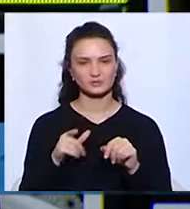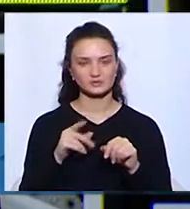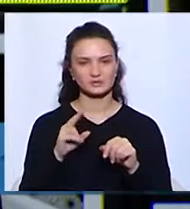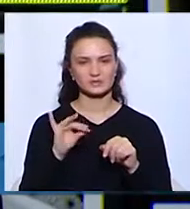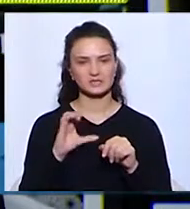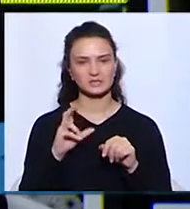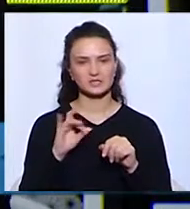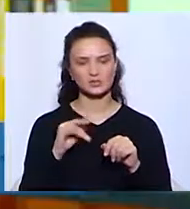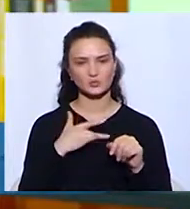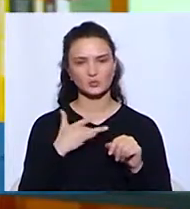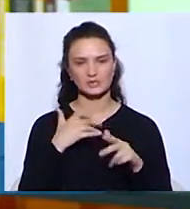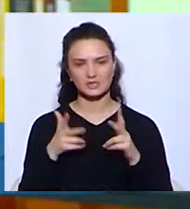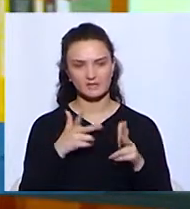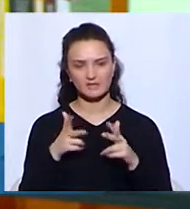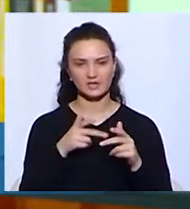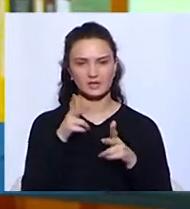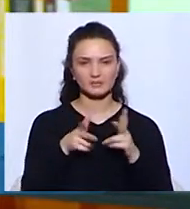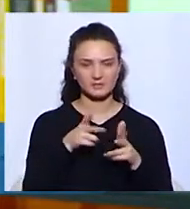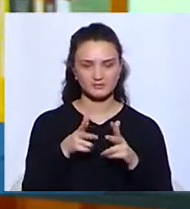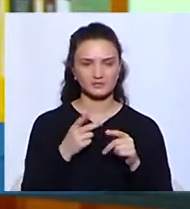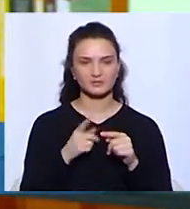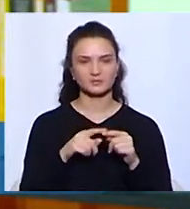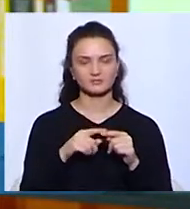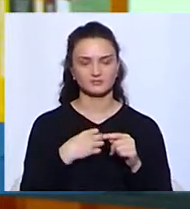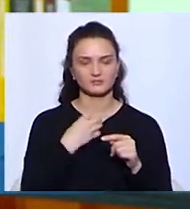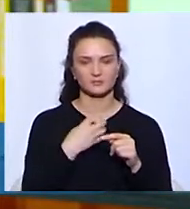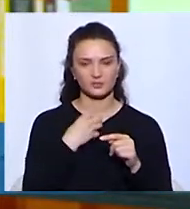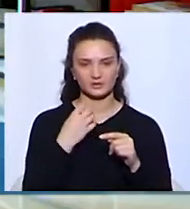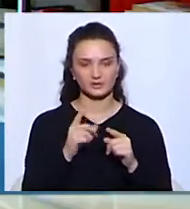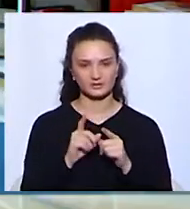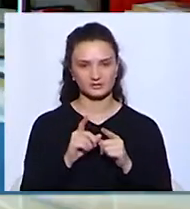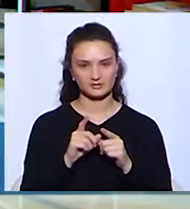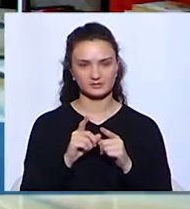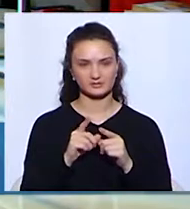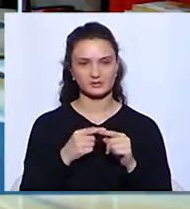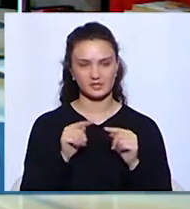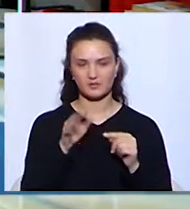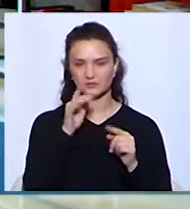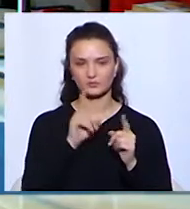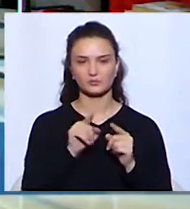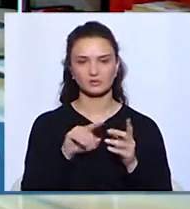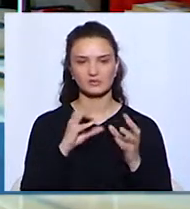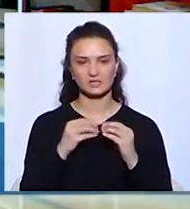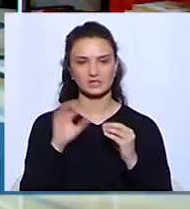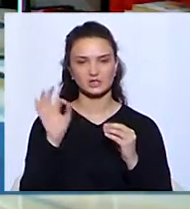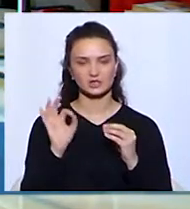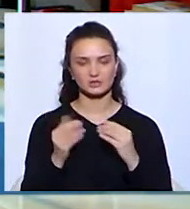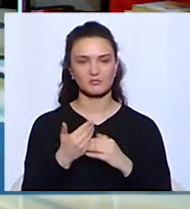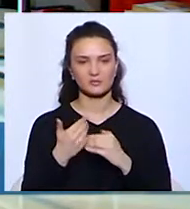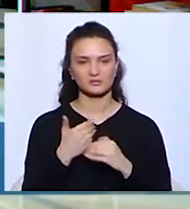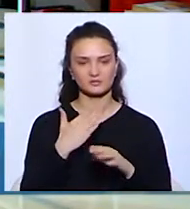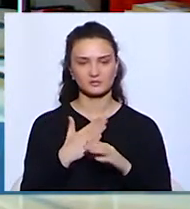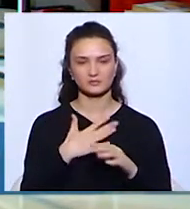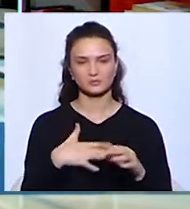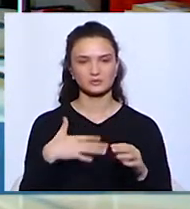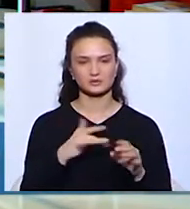დისპეფსიური მოვლენები, გულისრევა, ღებინება, ბოყინი, გულძმარვა. ამავდროულად ყველაზე ხშირად ეხლა მომართვიანობა